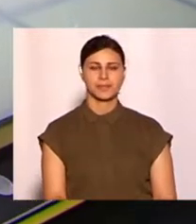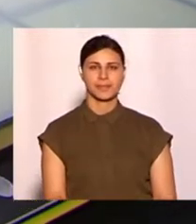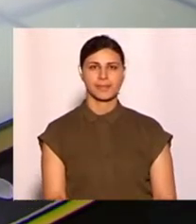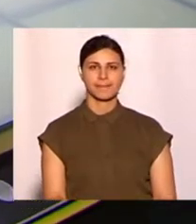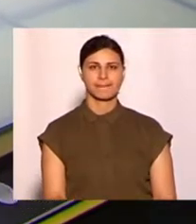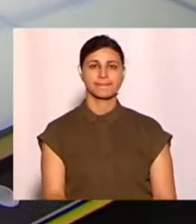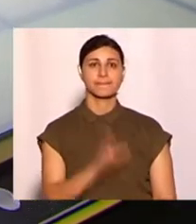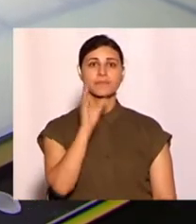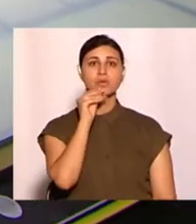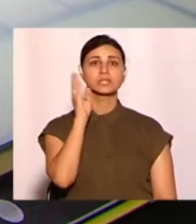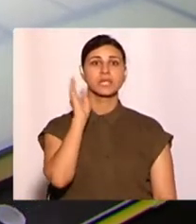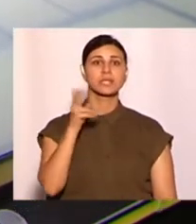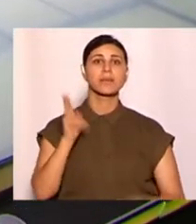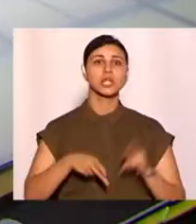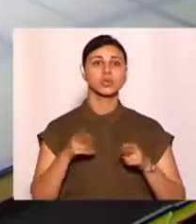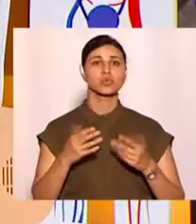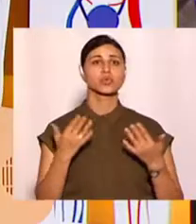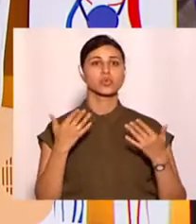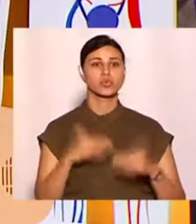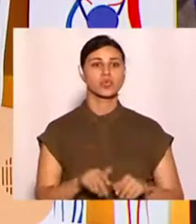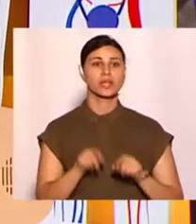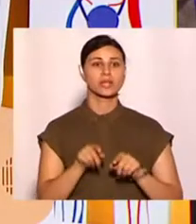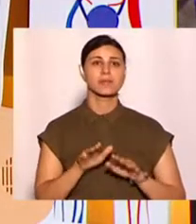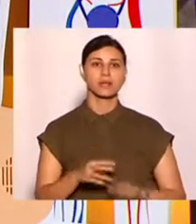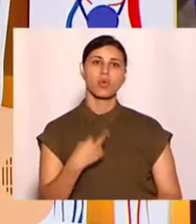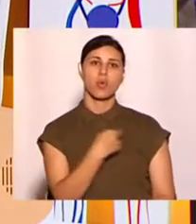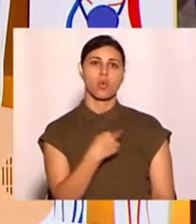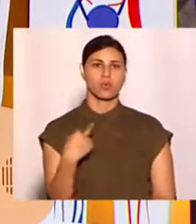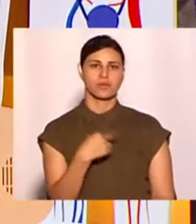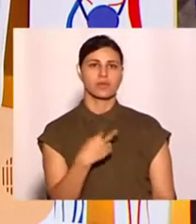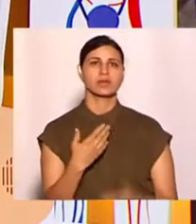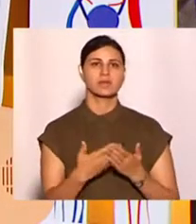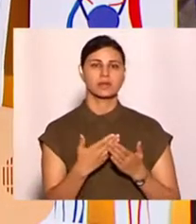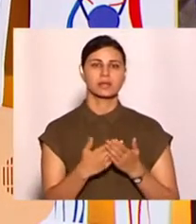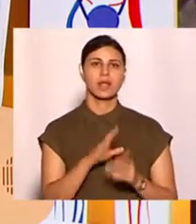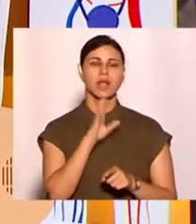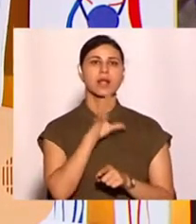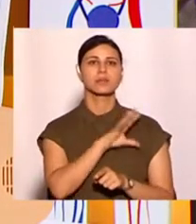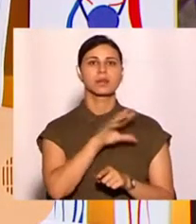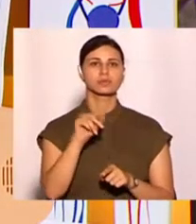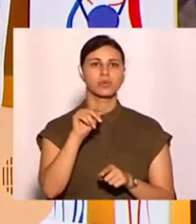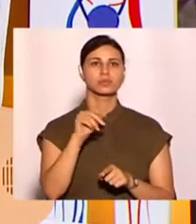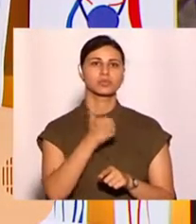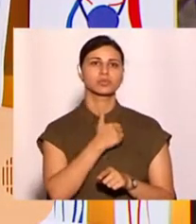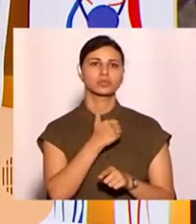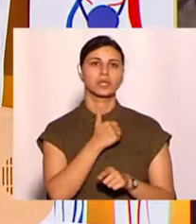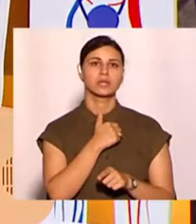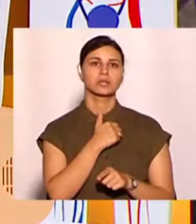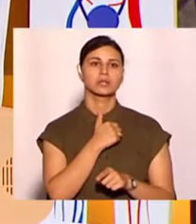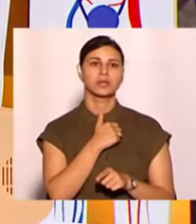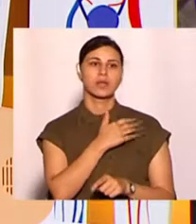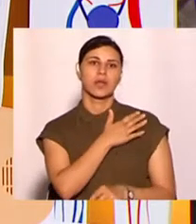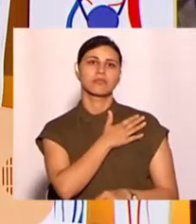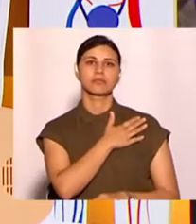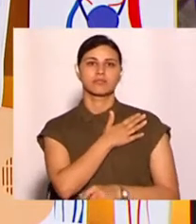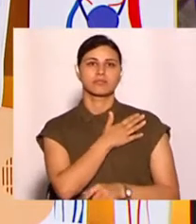როდესაც ჩატარდება ქირურგიული პროცედურა. იმ მხარეს, შეიძლება ორი მხარეს ჩატარდეს, არ იმ მხარეს, ქალბატონები ძირითადად ცდილობენ, რომ დაზოგონის მხარე და არ